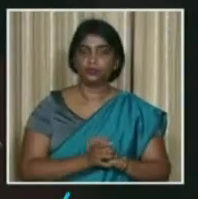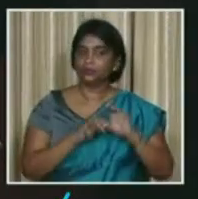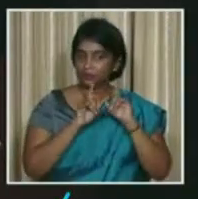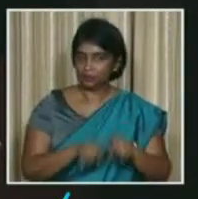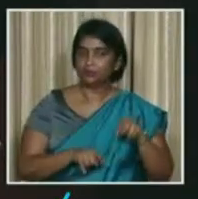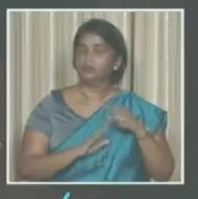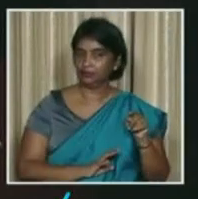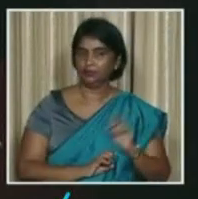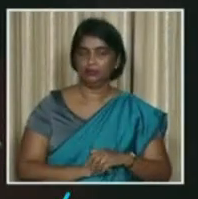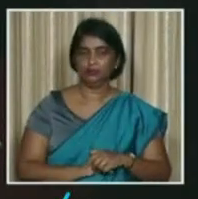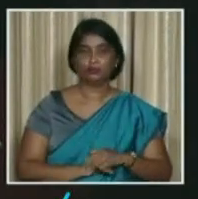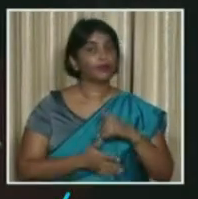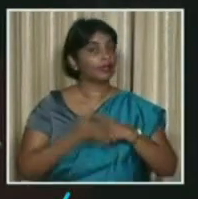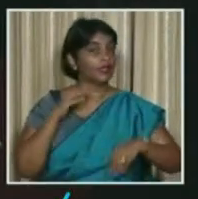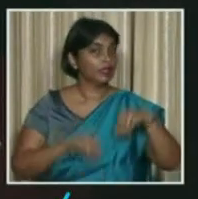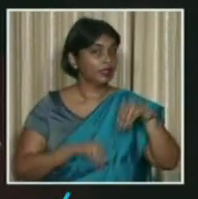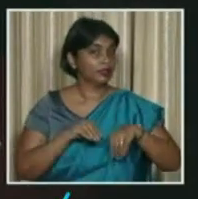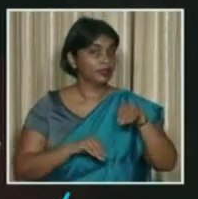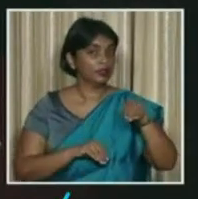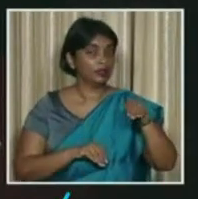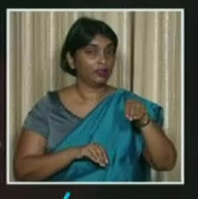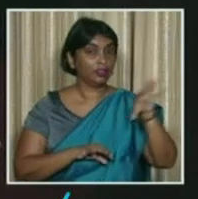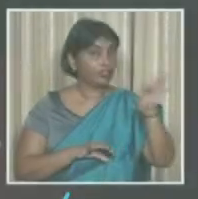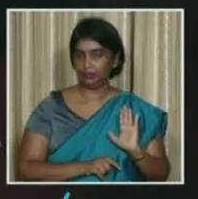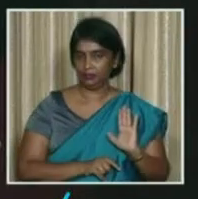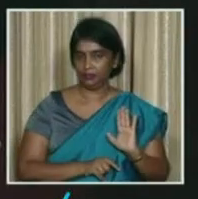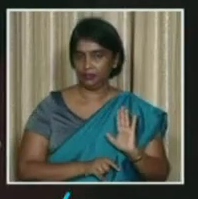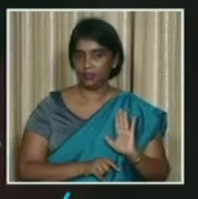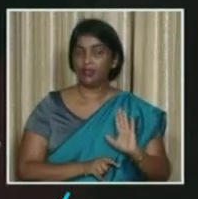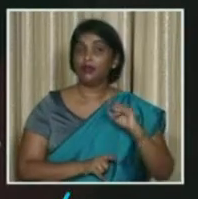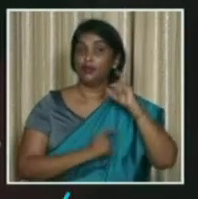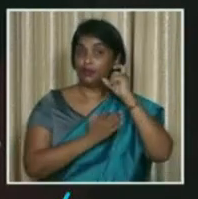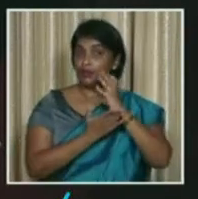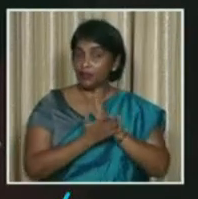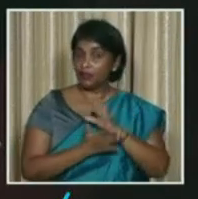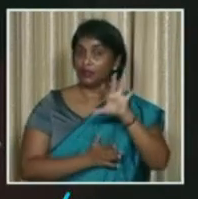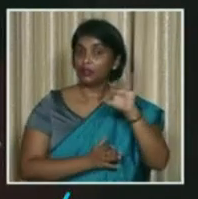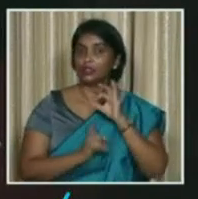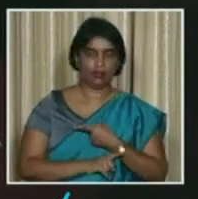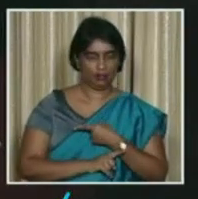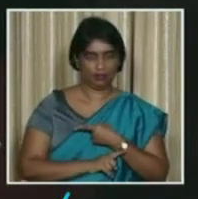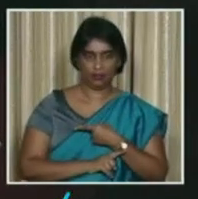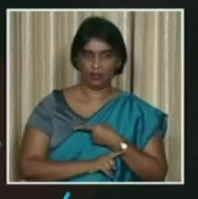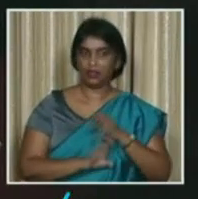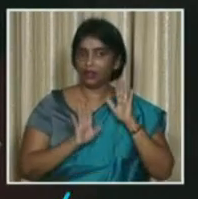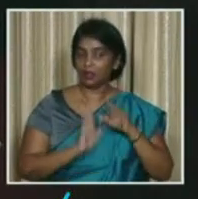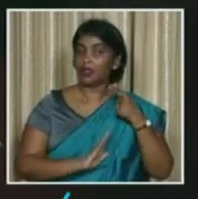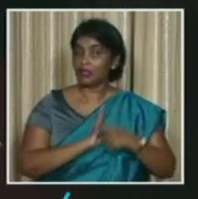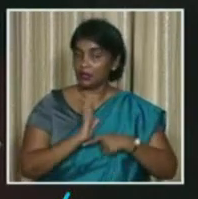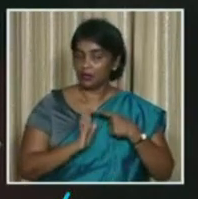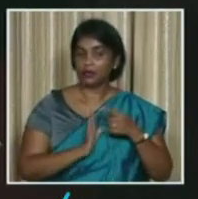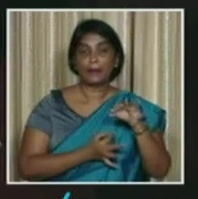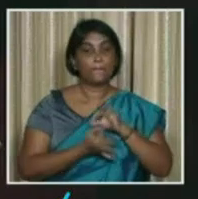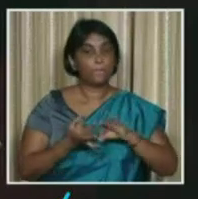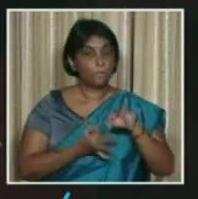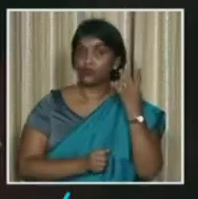වගේම අද මේ රටේ ඉන්නේ ඡන්දයෙන් පත්වෙච්ච ජනාධිපතිවරයෙක් නෙවෙයි, ව්‍යවස්ථාවෙන් පත්වෙච්ච ජනාධිපතිවරයෙක්. එන රටේ